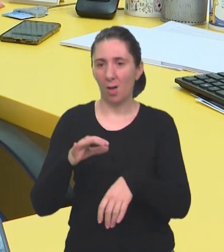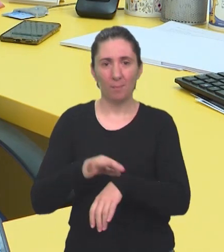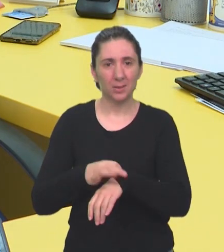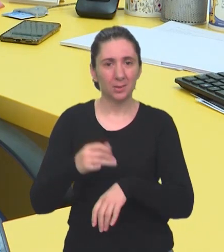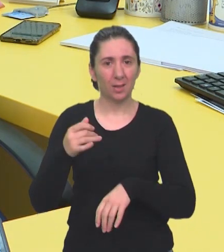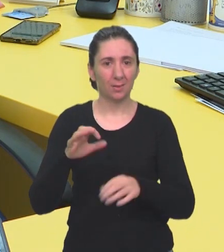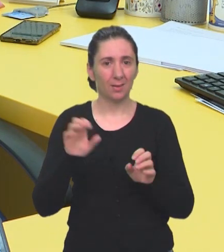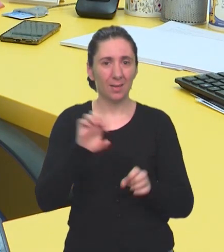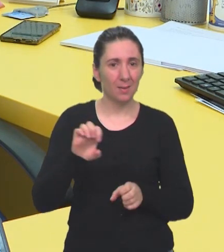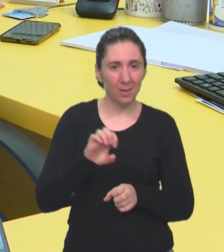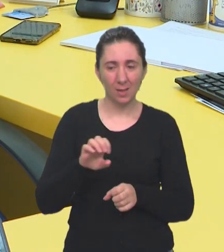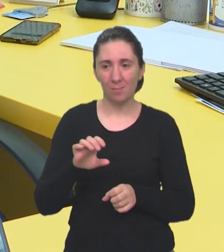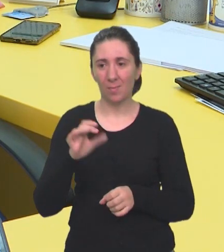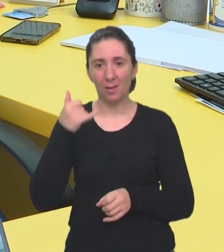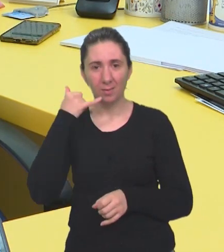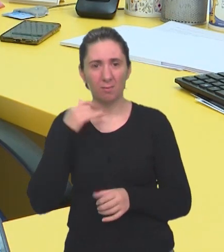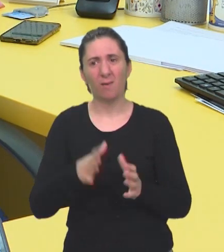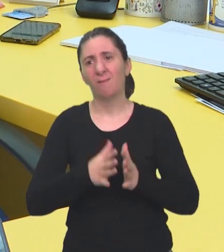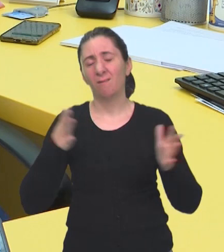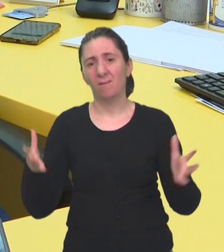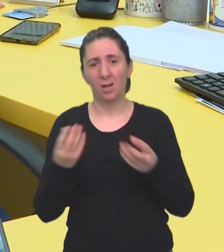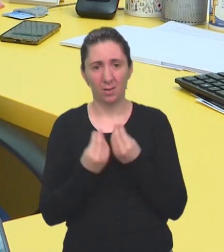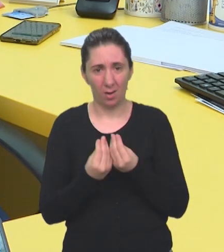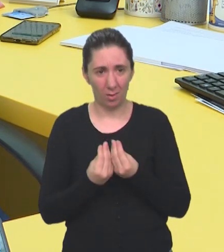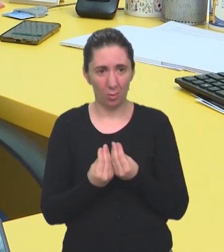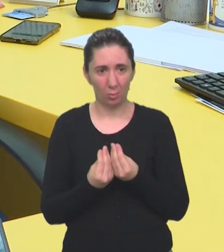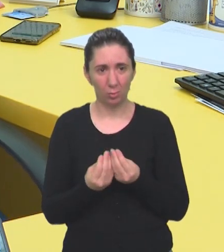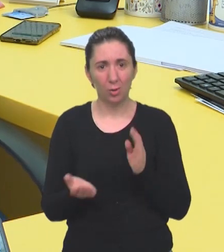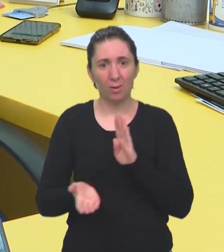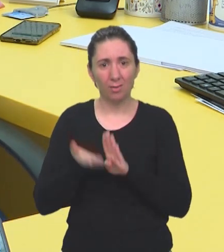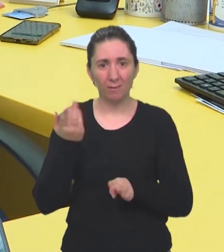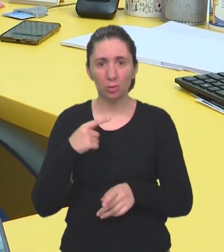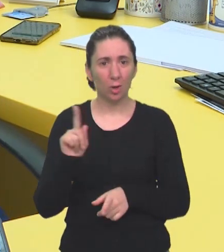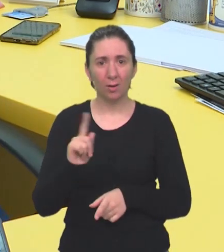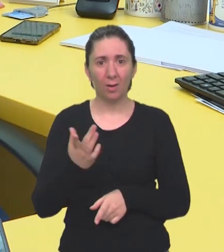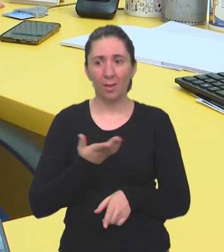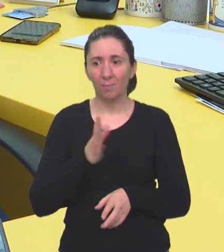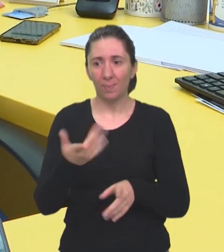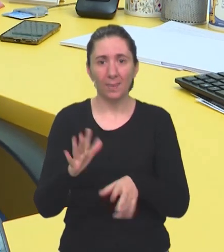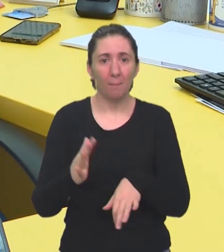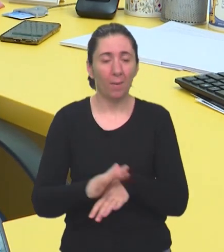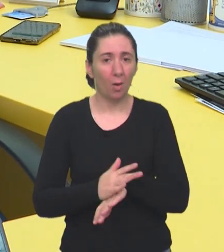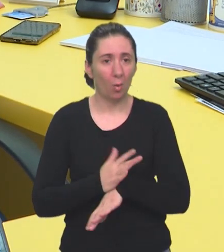telefoni, jako su velike gužve najčešće i vi u stvari najčešće ne dobijete dojam